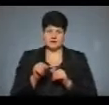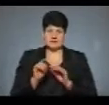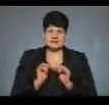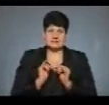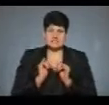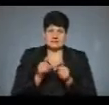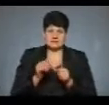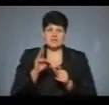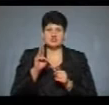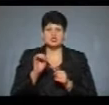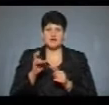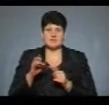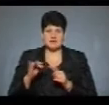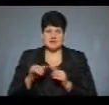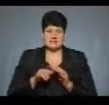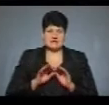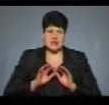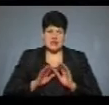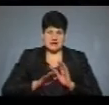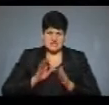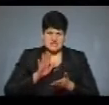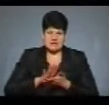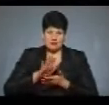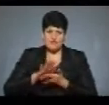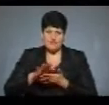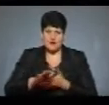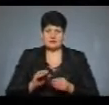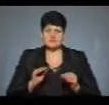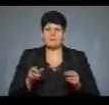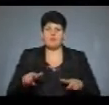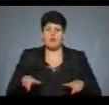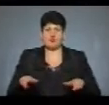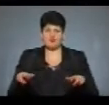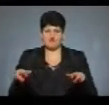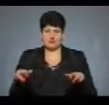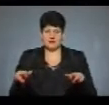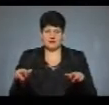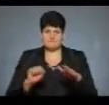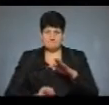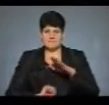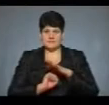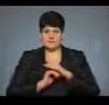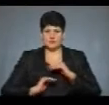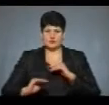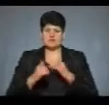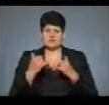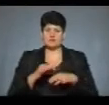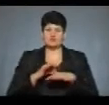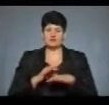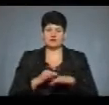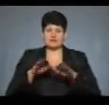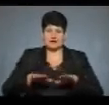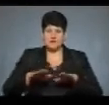щебнем, закаткували. І виставили бордюри на бетонну основу. Зараз проводиться знову ж таки